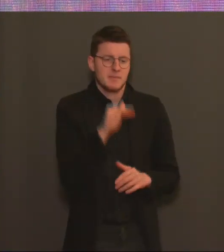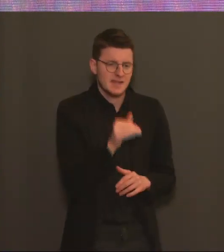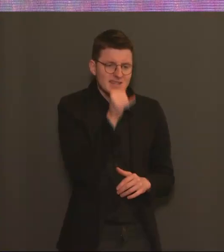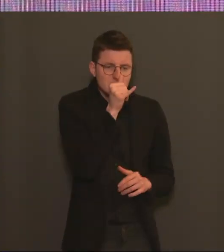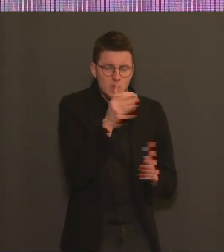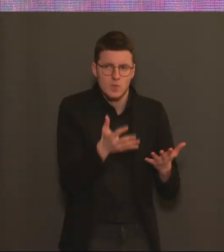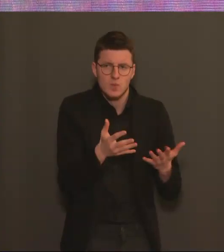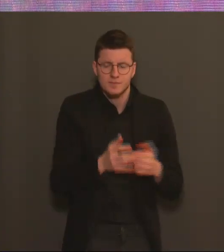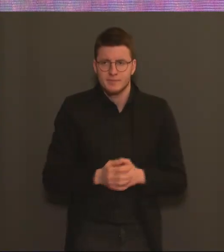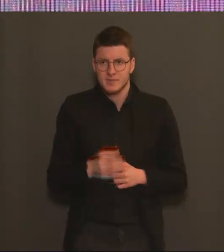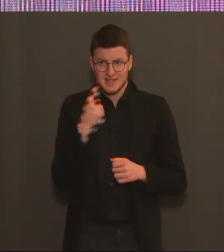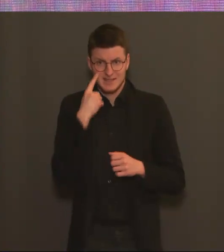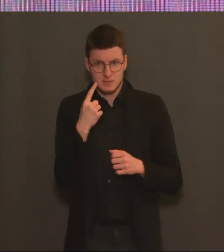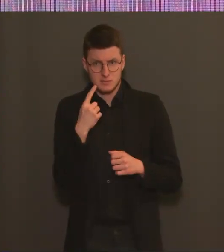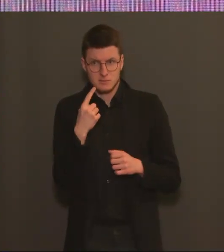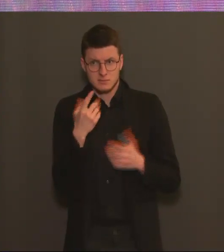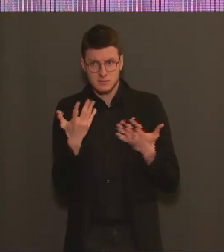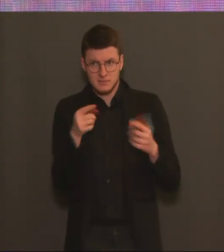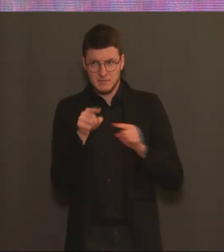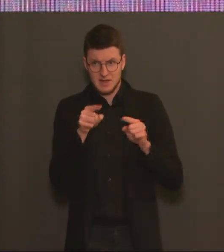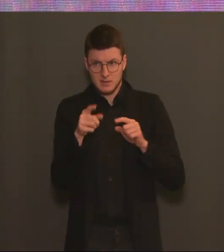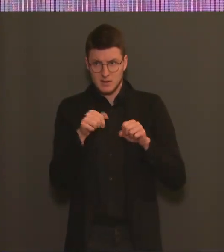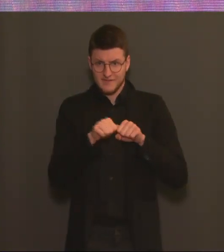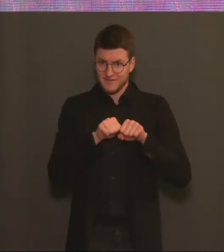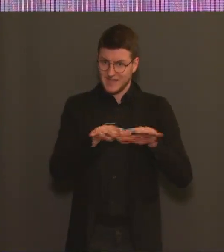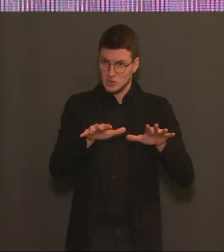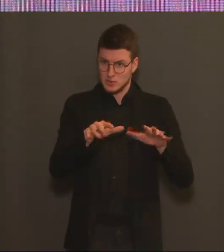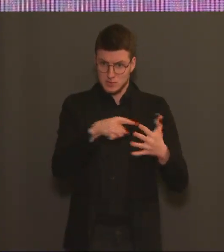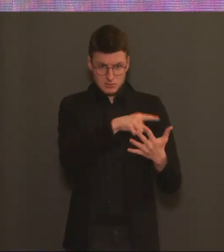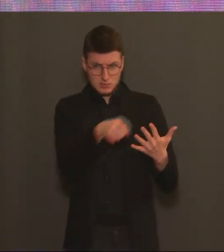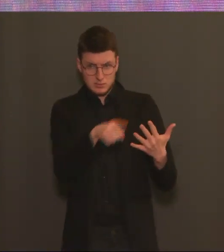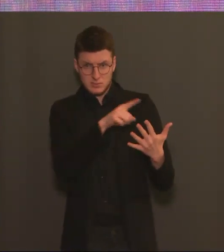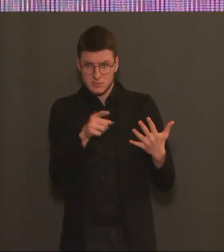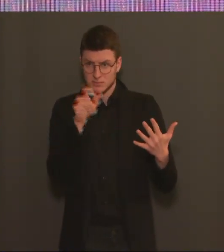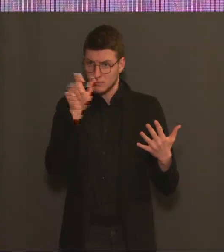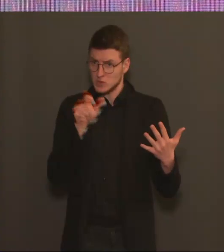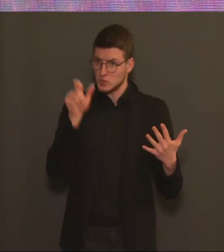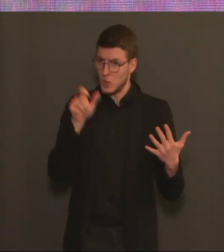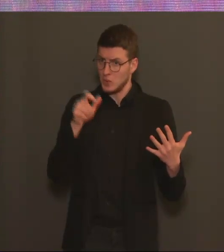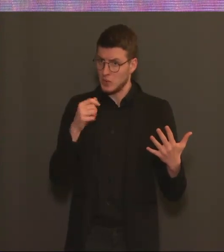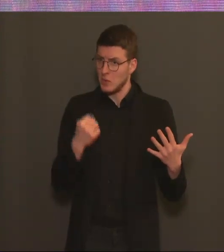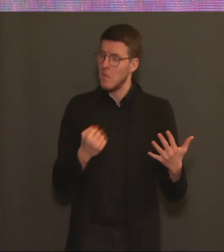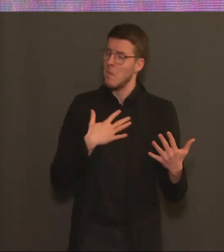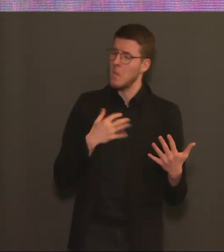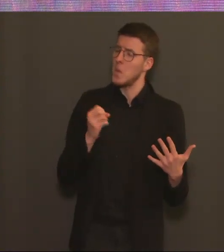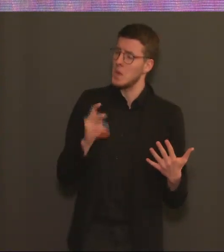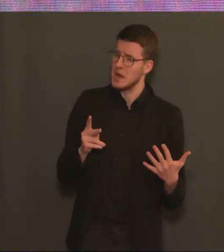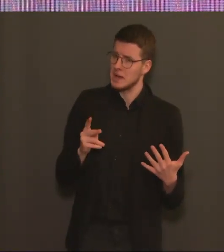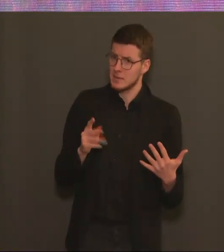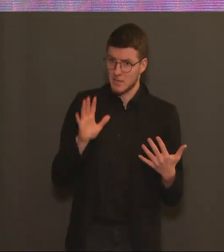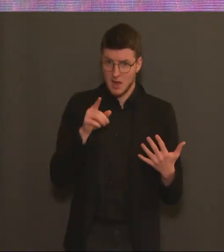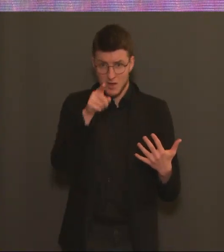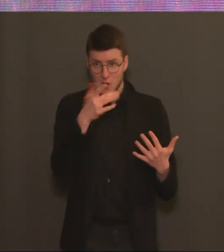Dat neemt niet weg dat het virus voor de meesten mild is. Maar wie wil er meedoen aan